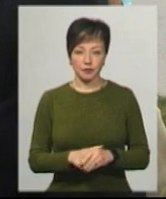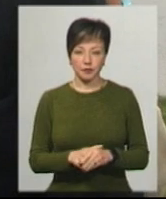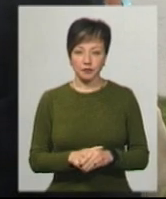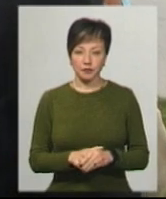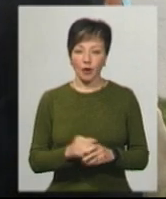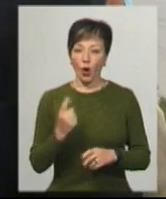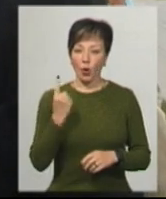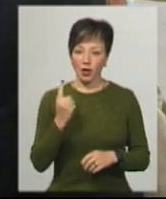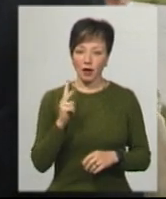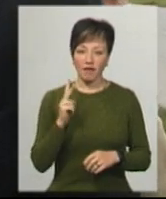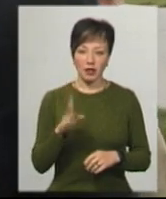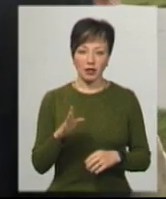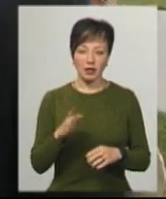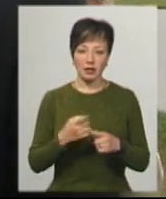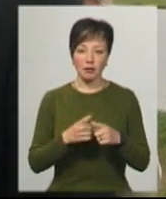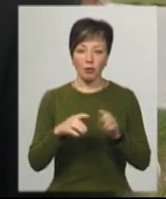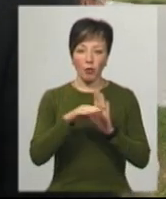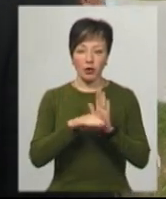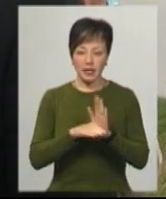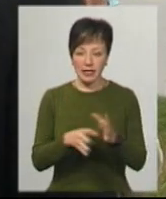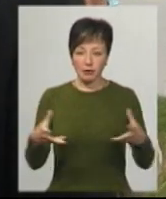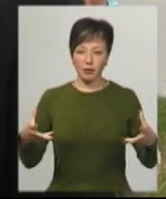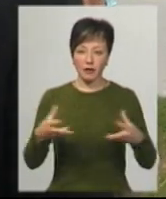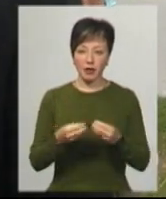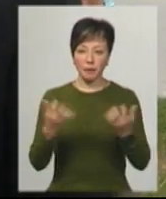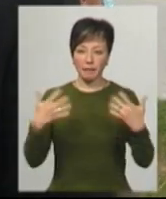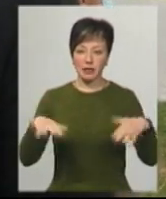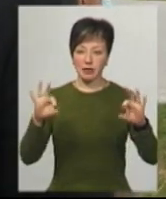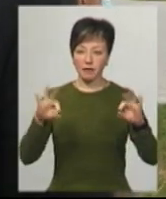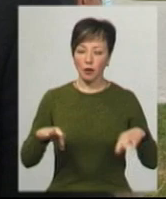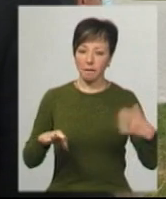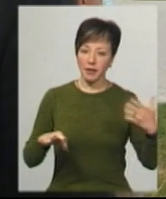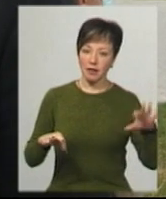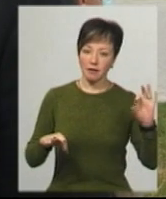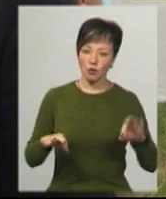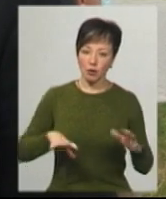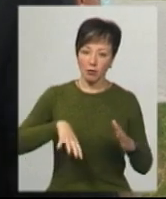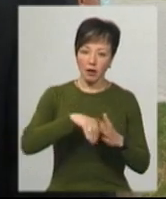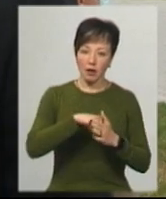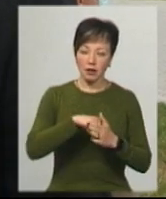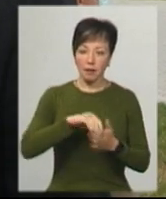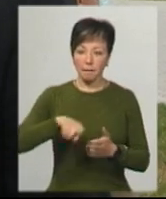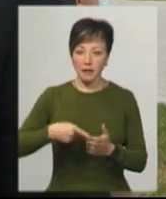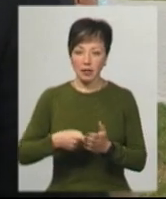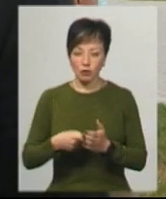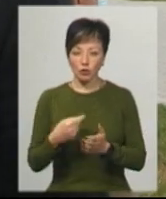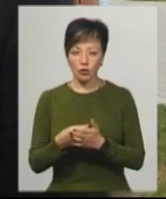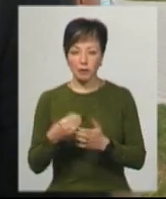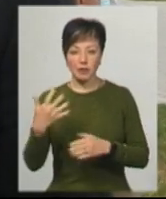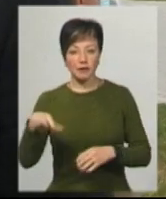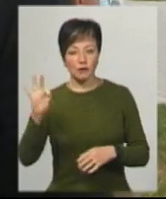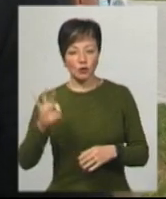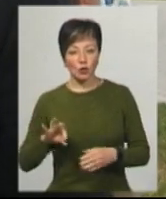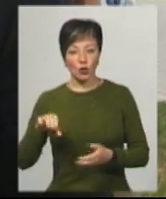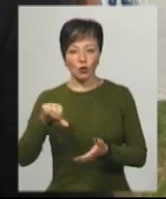Одна квартира – це йде по програмі співфінансування 50 на 50, 50% платить місто в бюджет,